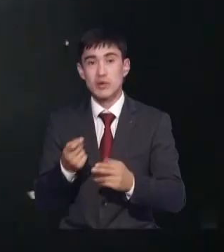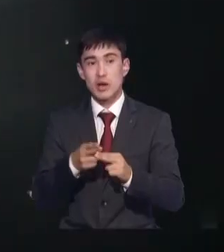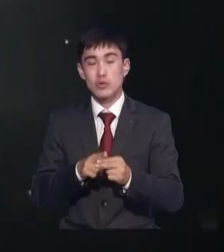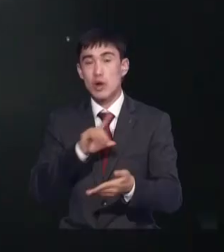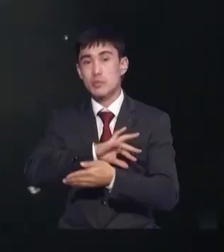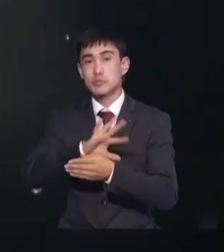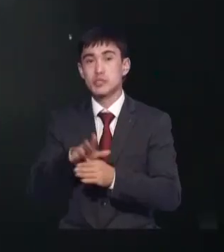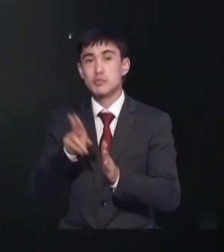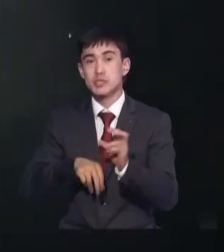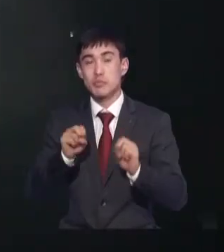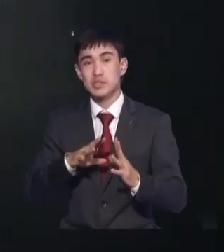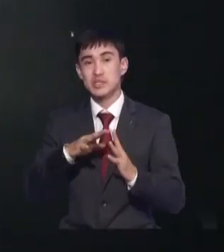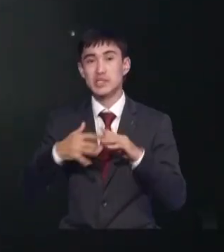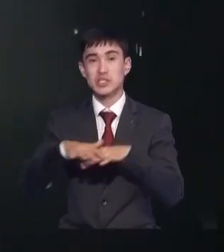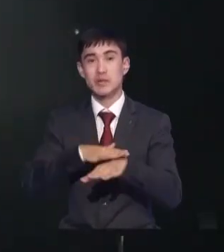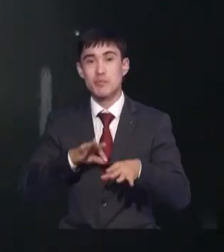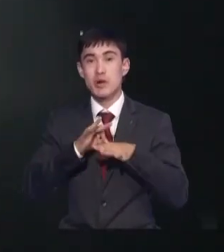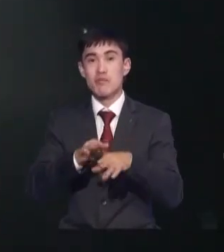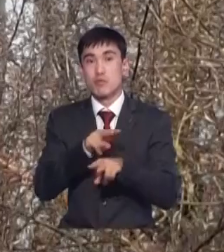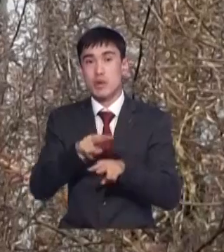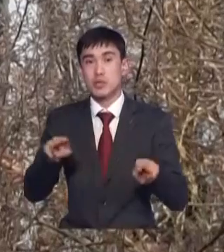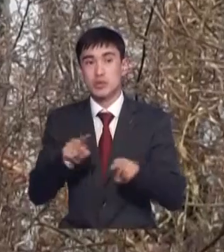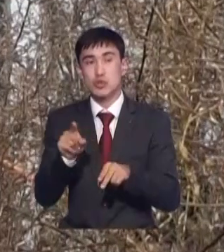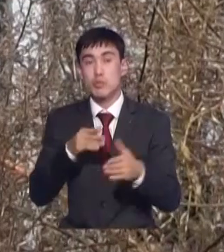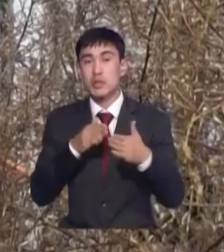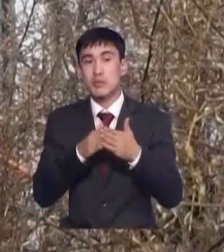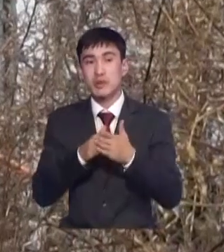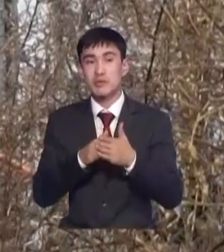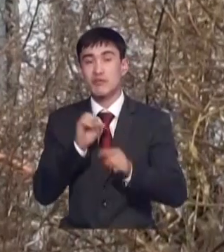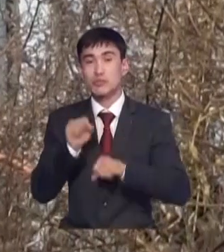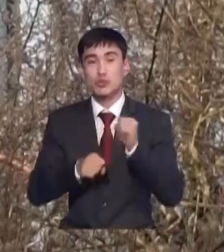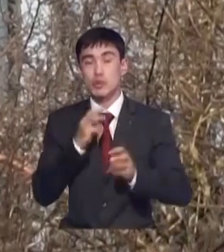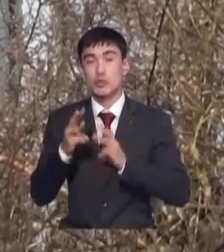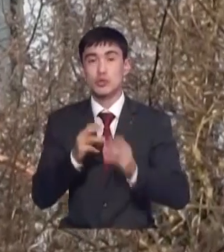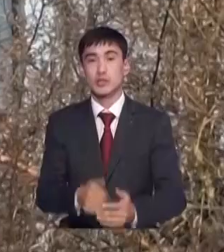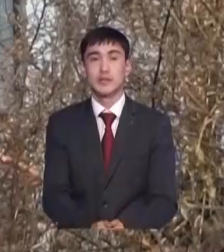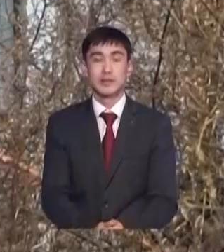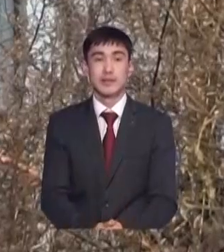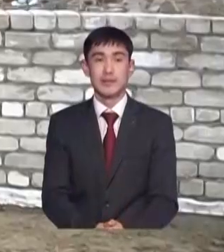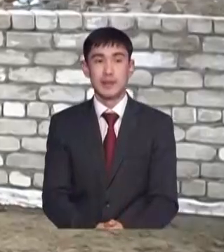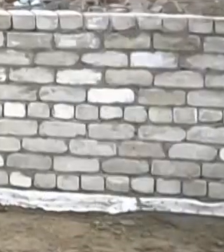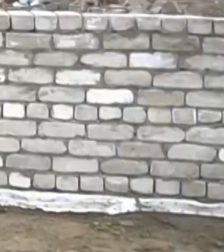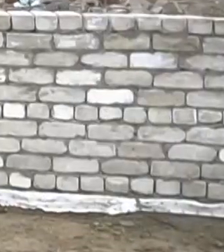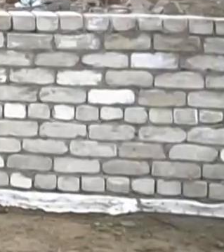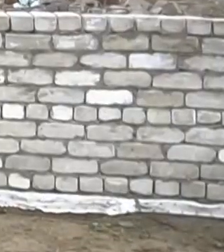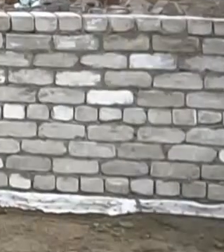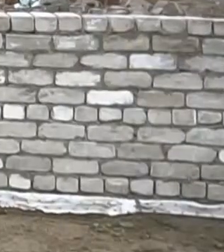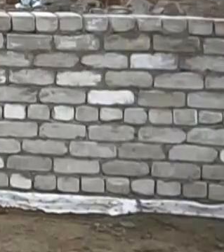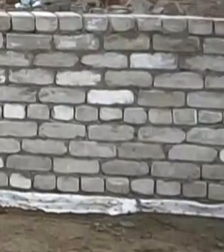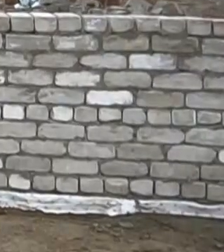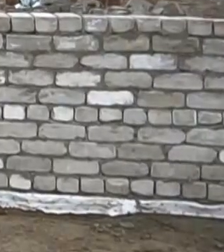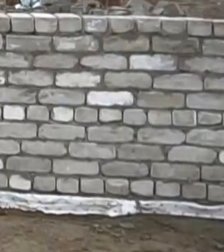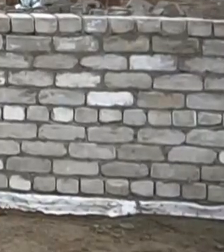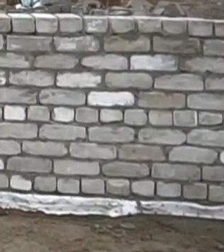которые обеспечивают безопасность сельчан и проводят мониторинг, чтобы предотвратить возможные поджоги. Кундуз Нурмуханбетова, Нуржан